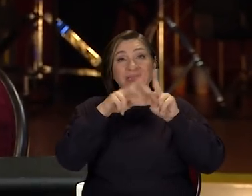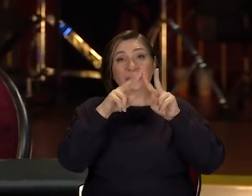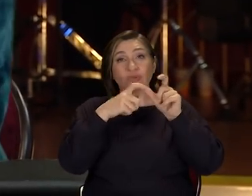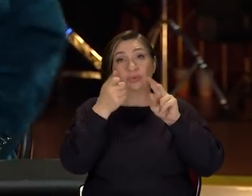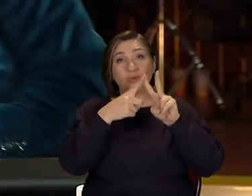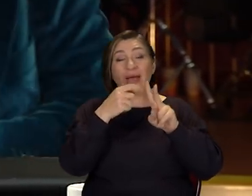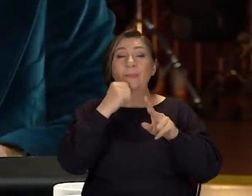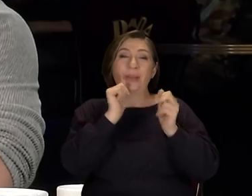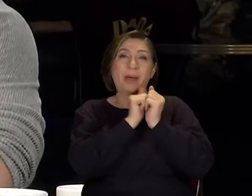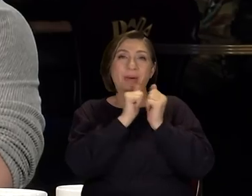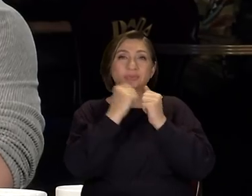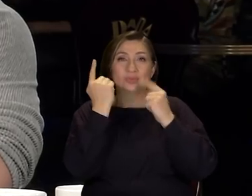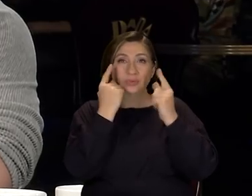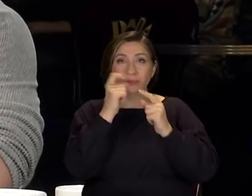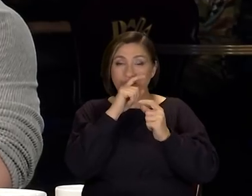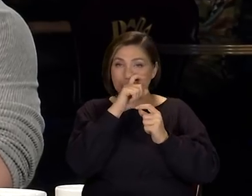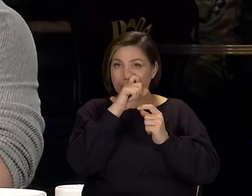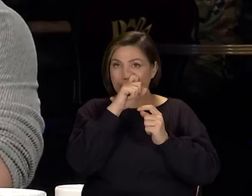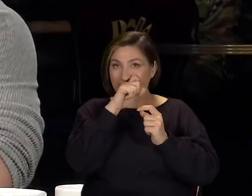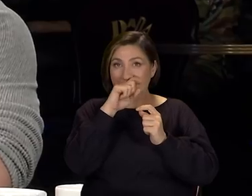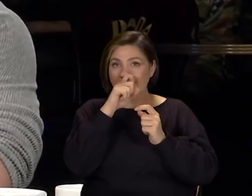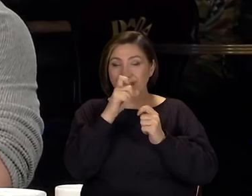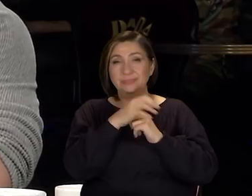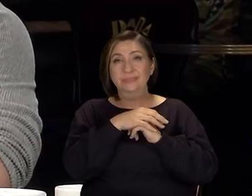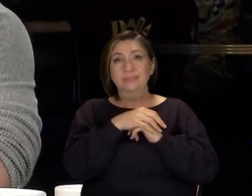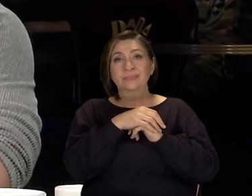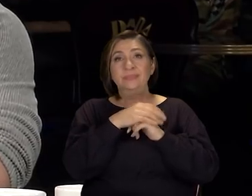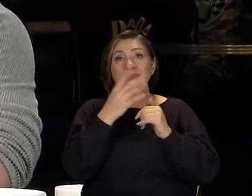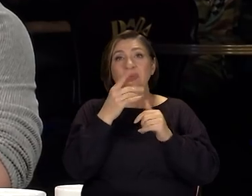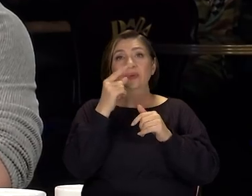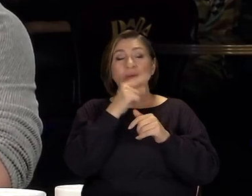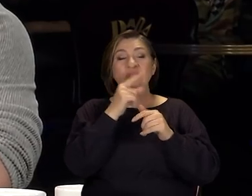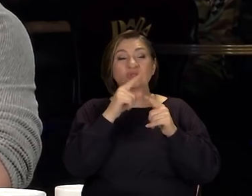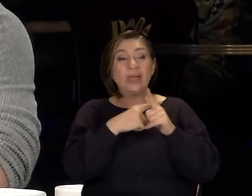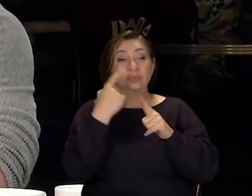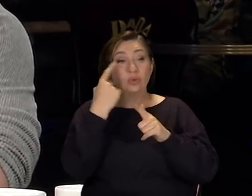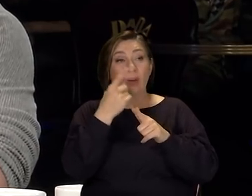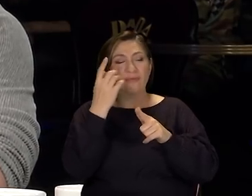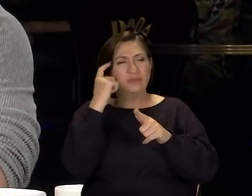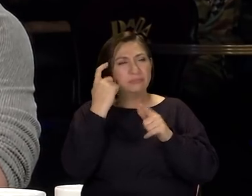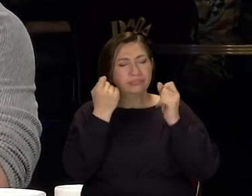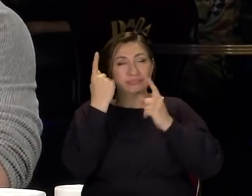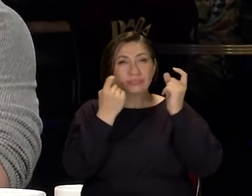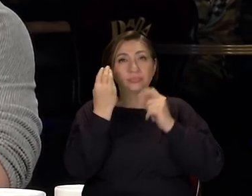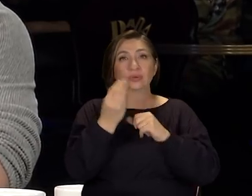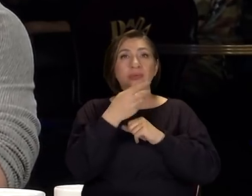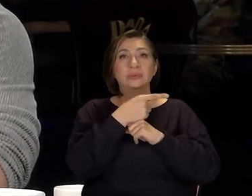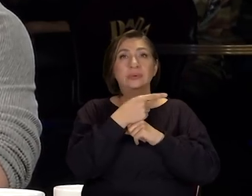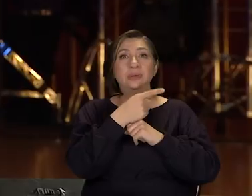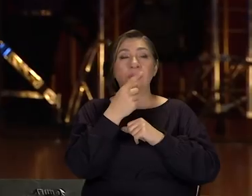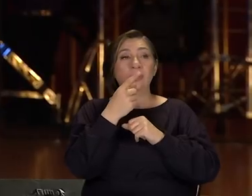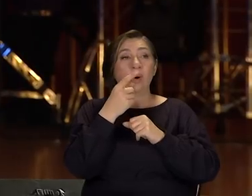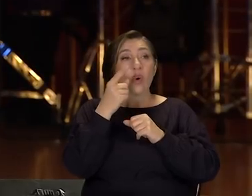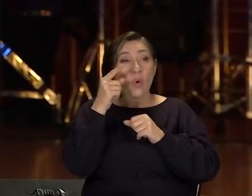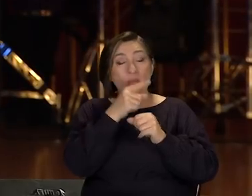Evet yine Samsun abi sağ olsun. Ona ben genelde LeBron James diyorum. Her fikri üçlük oluyor son zamanlarda. Maşallah. Uzun